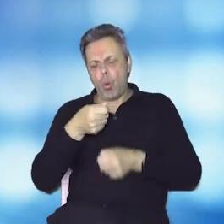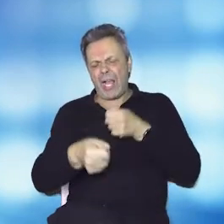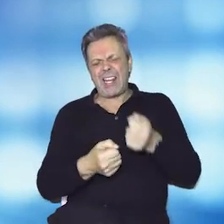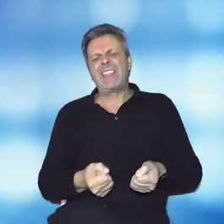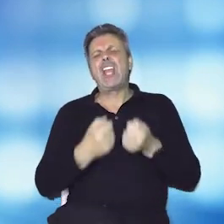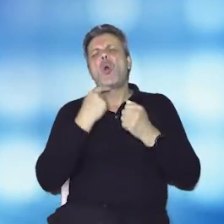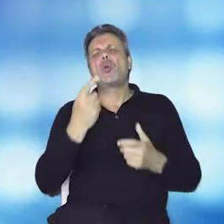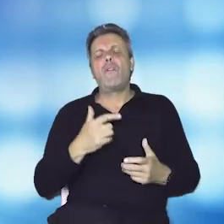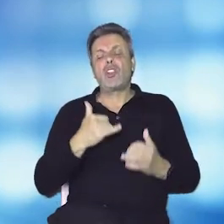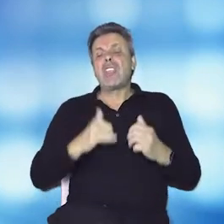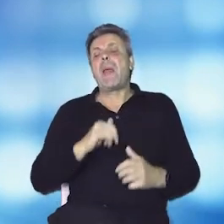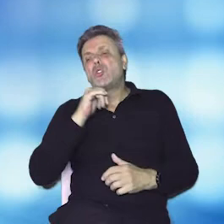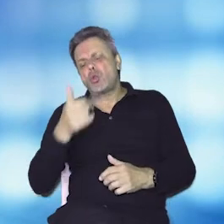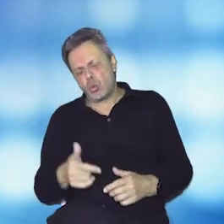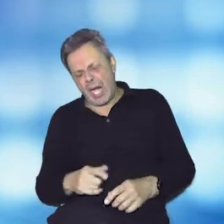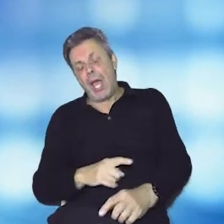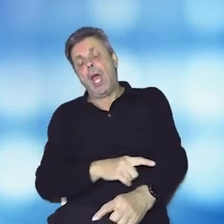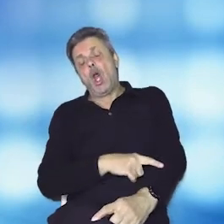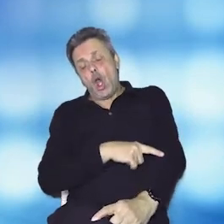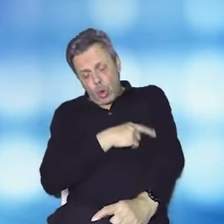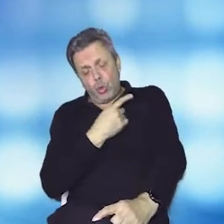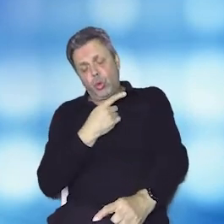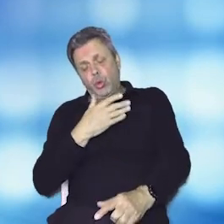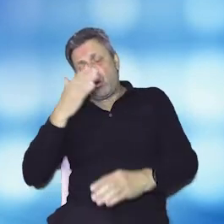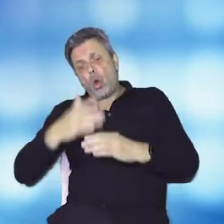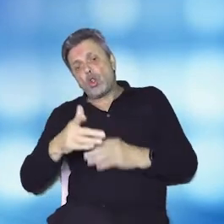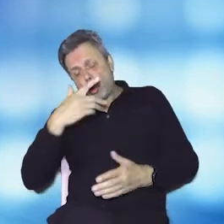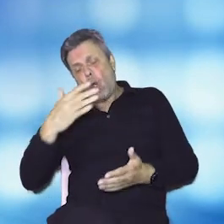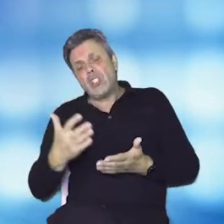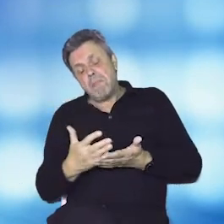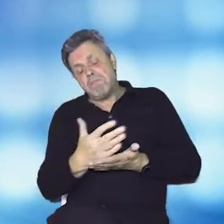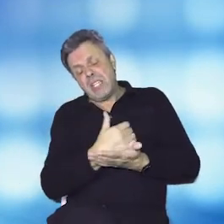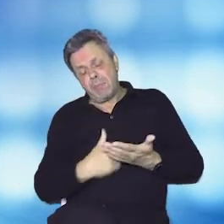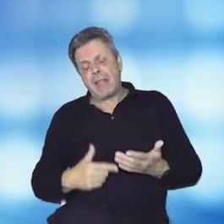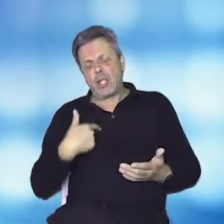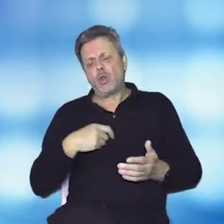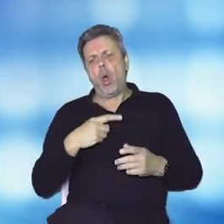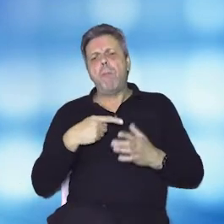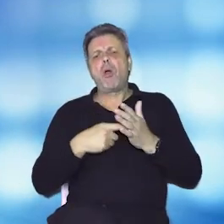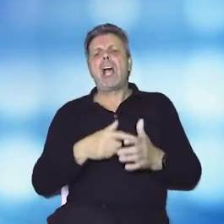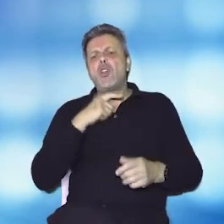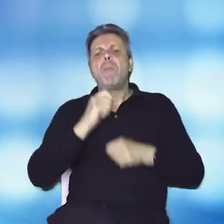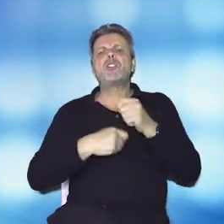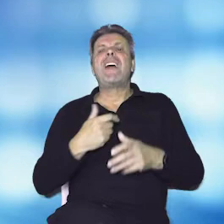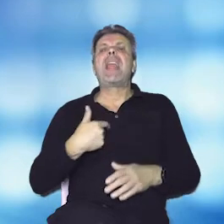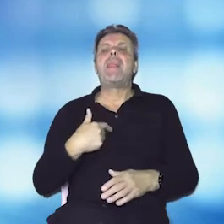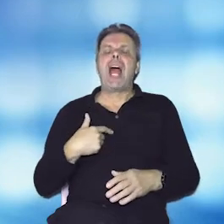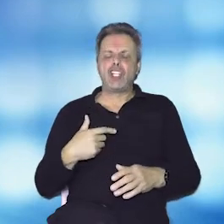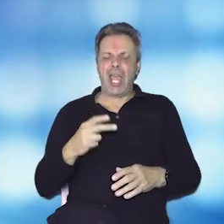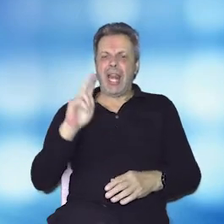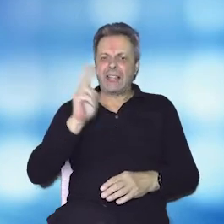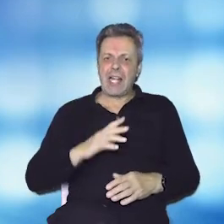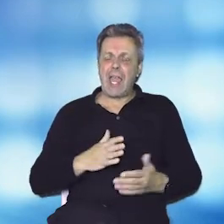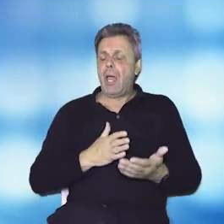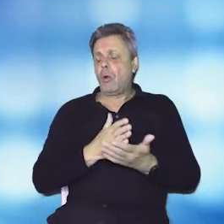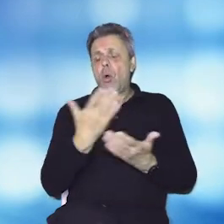govoriti od danas do sutra. Dugoročno se to isplati i to pokazuje recimo poslovanje naše nuklearne elektrane koja je kroz cijelo